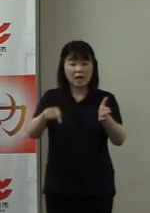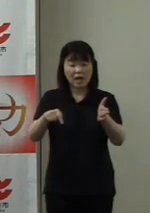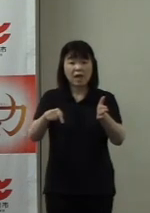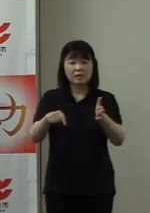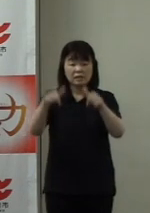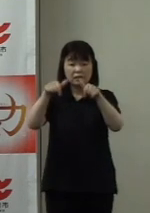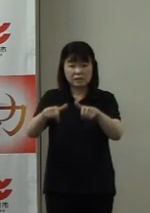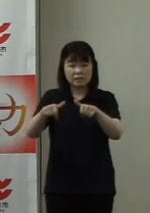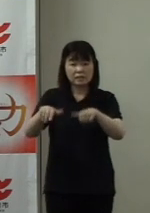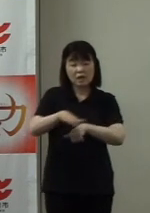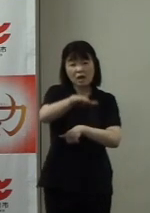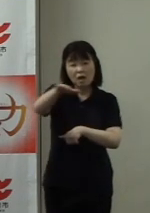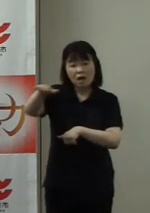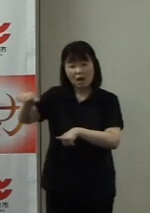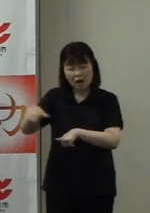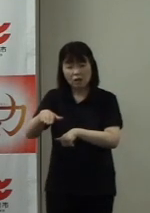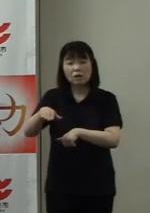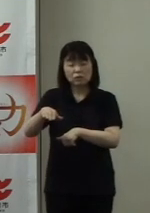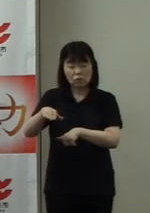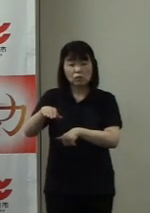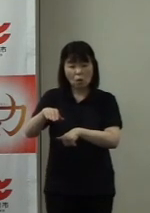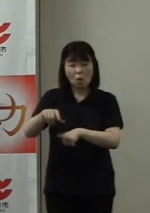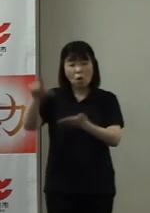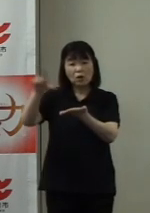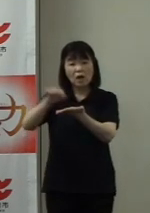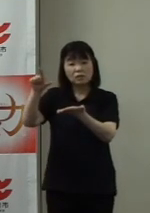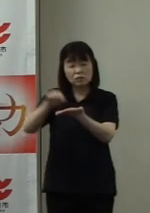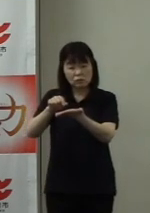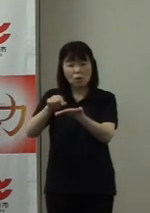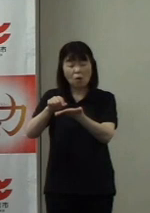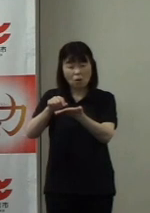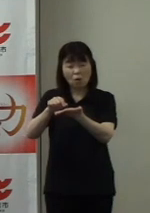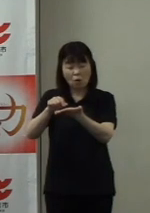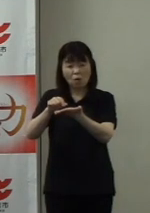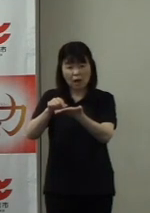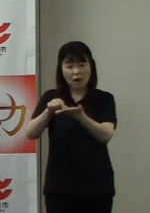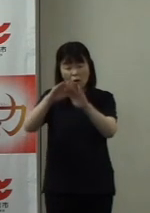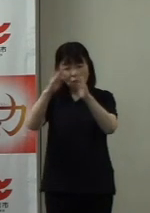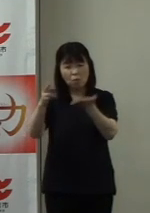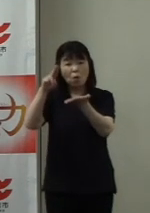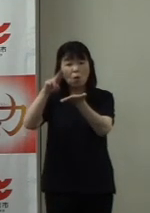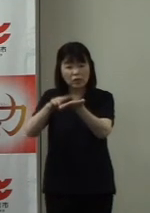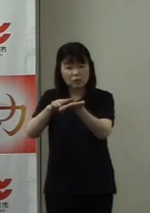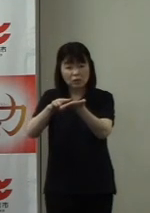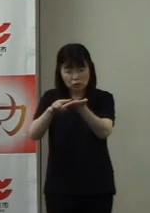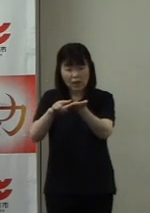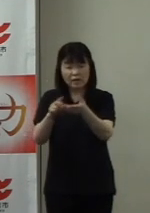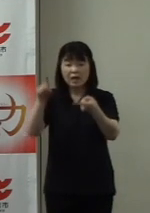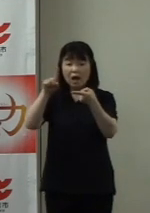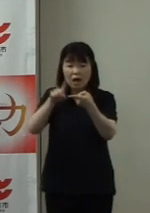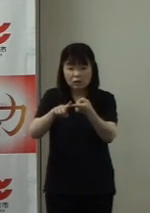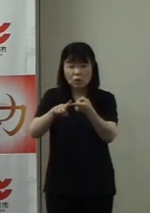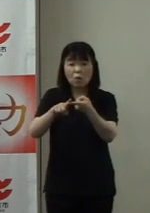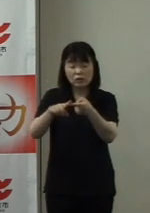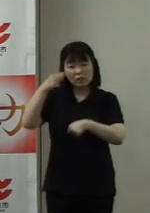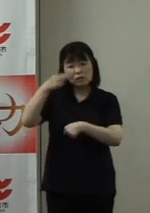一応目がつきますので、それに間に合うように鑑定の結果を出していただきたいなと思っているところでござい